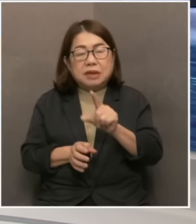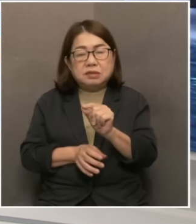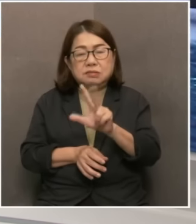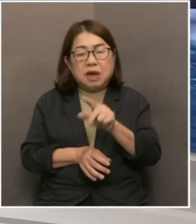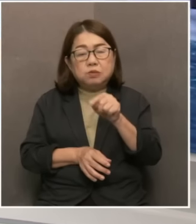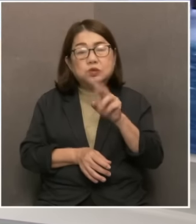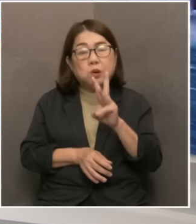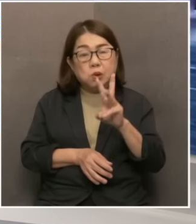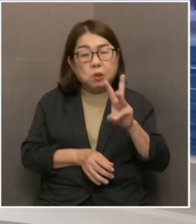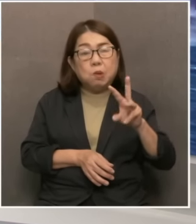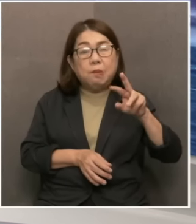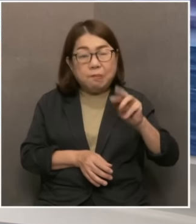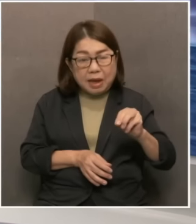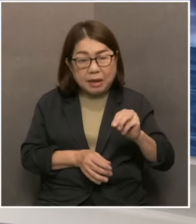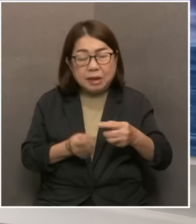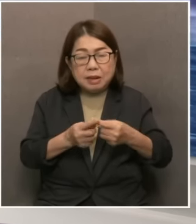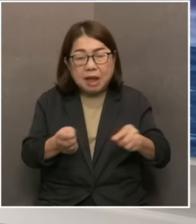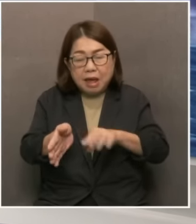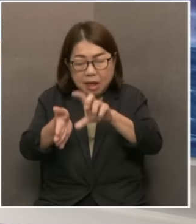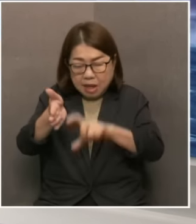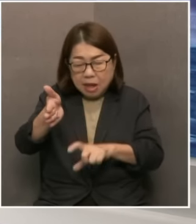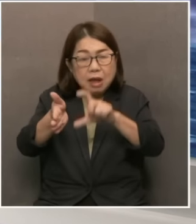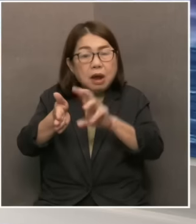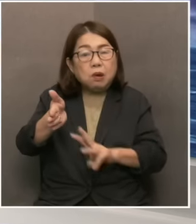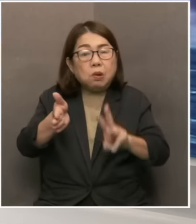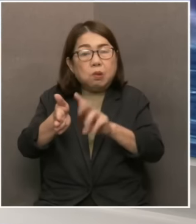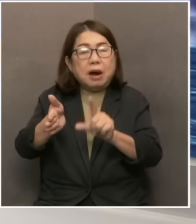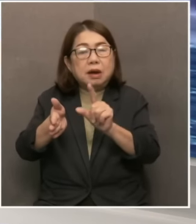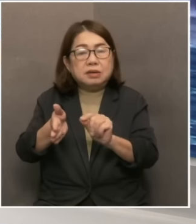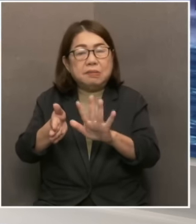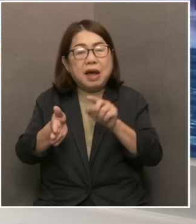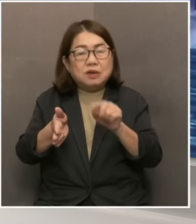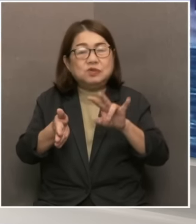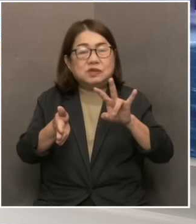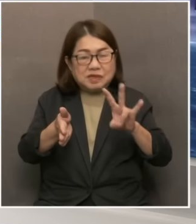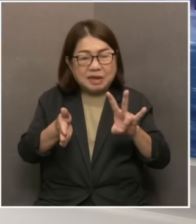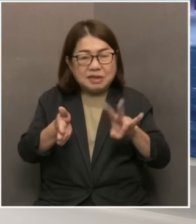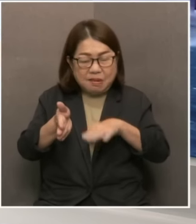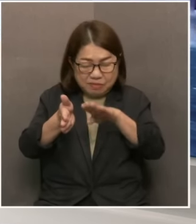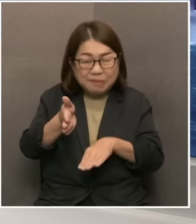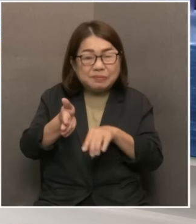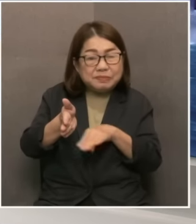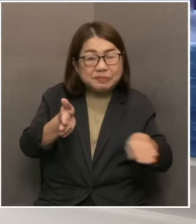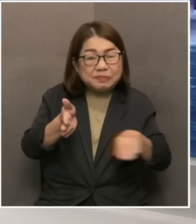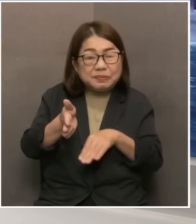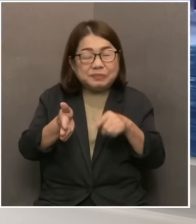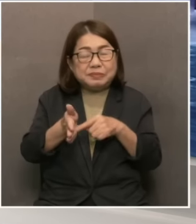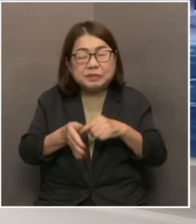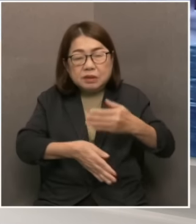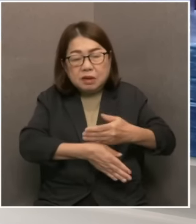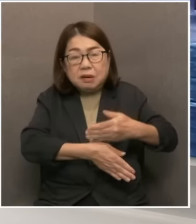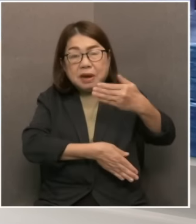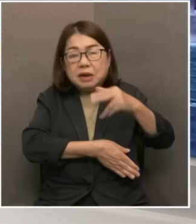นะคะซึ่งระดับตลิ่งเนี่ยอยู่ที่ 25.7ก็ยังถือว่ายังต่ำกว่าตลิ่งอยู่ค่ะการระบายน้ำณจุดนี้อยู่ที่